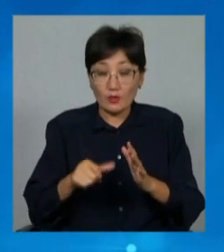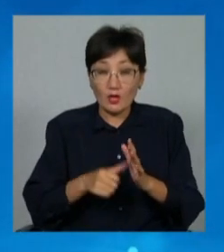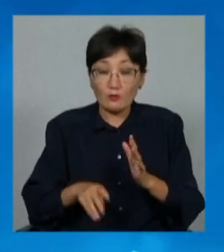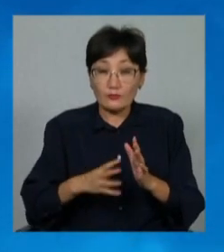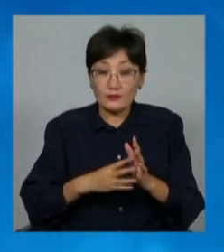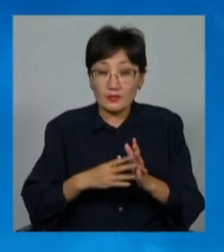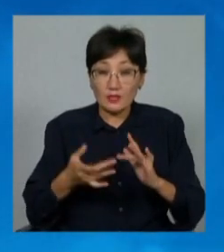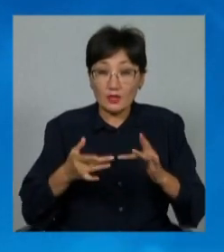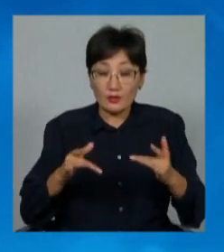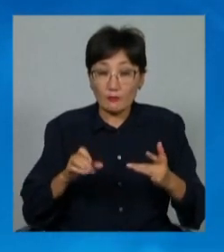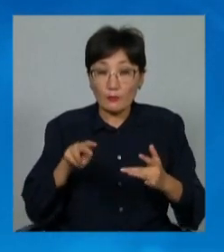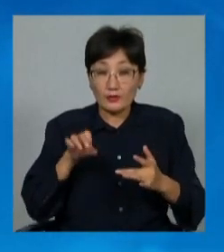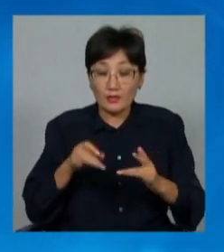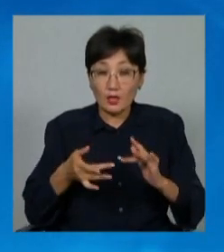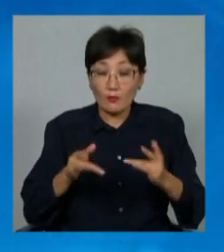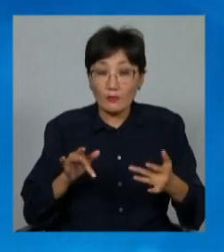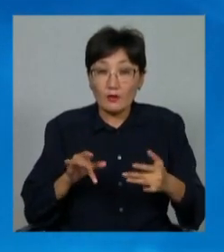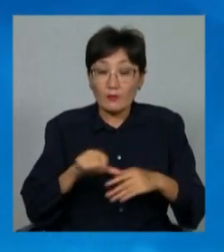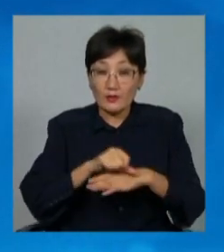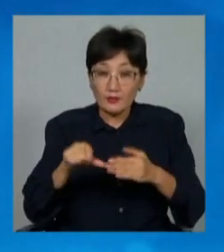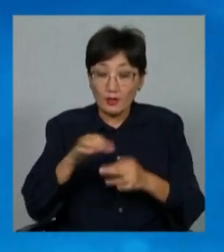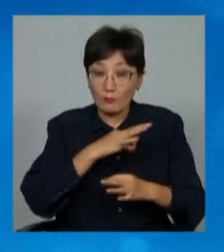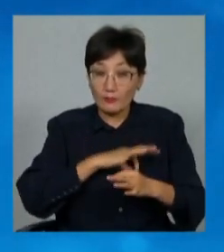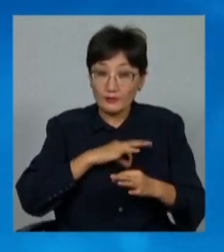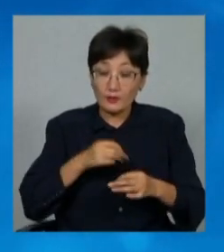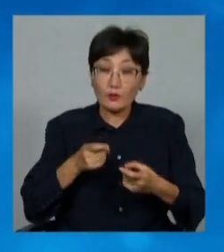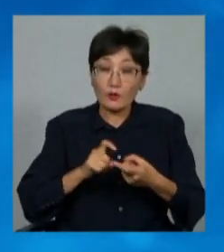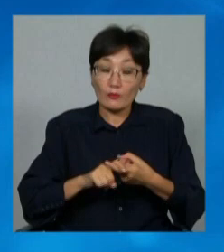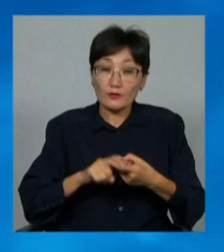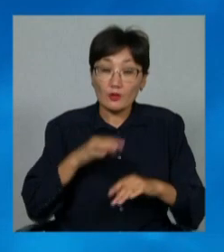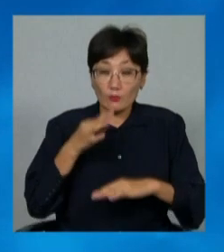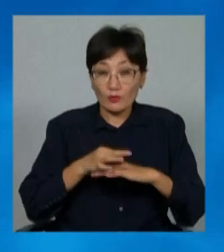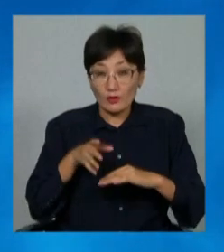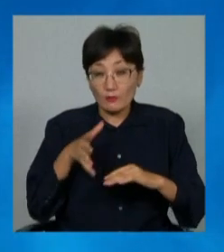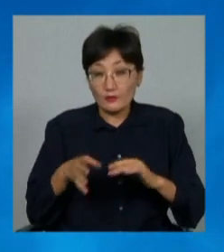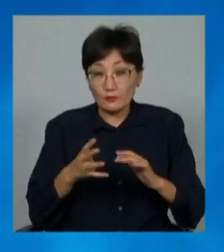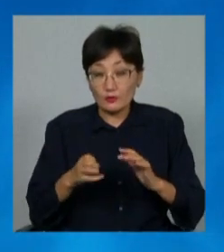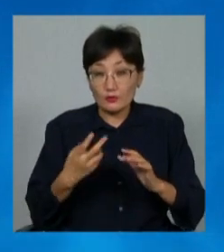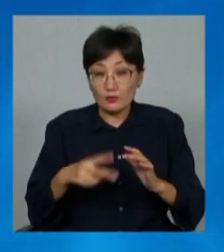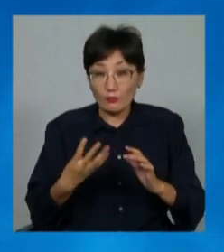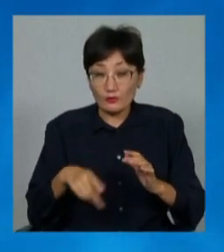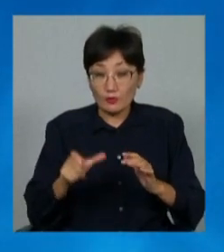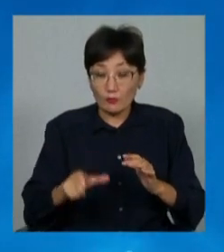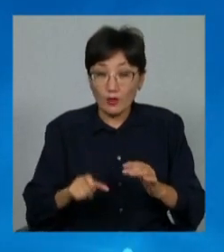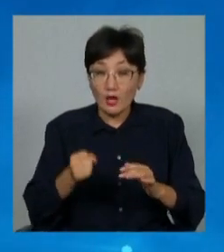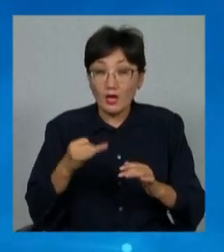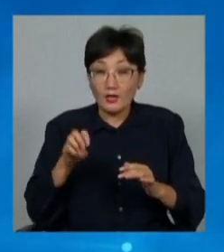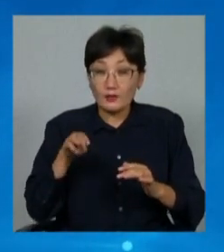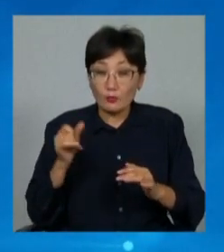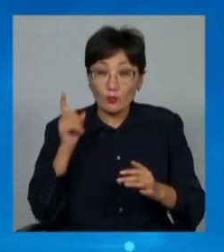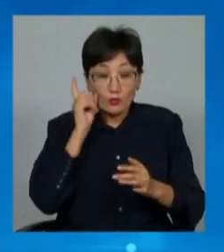256069-ы eGov порталындағы сайт сілтемесін пайдалана отырып жауап берсе, 5424 адам санаққа айту қосымшасы арқылы